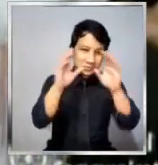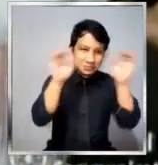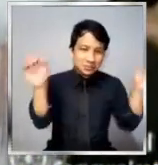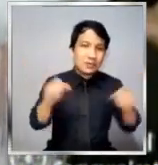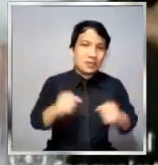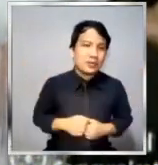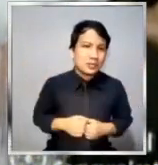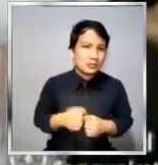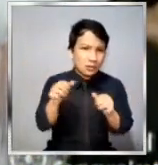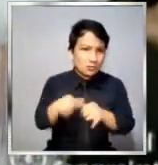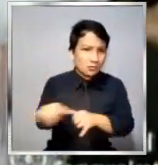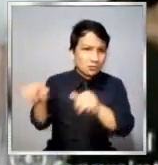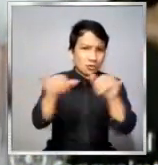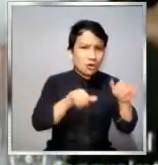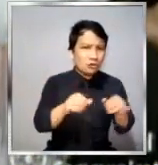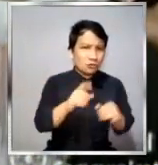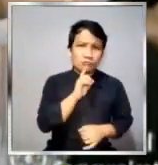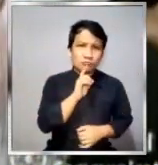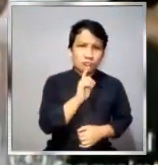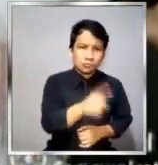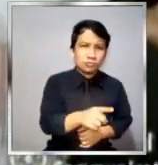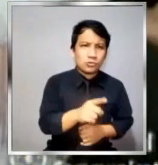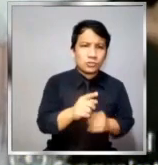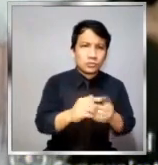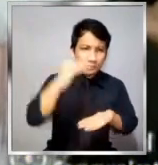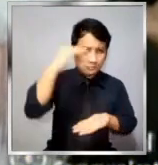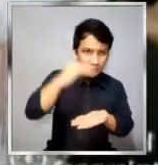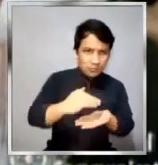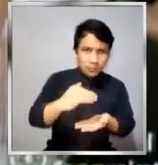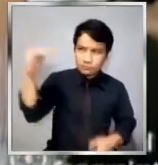ito talagang nagbabaan ng kanila pong